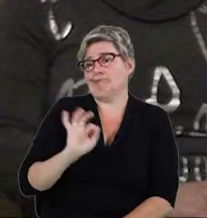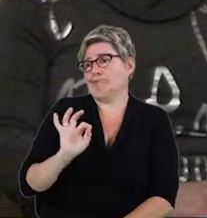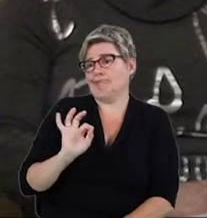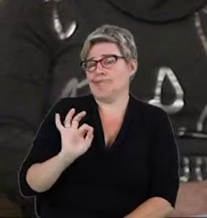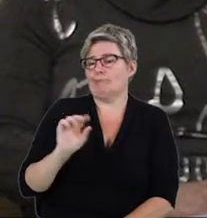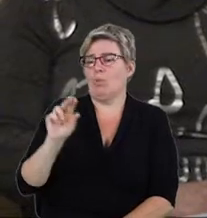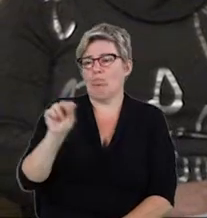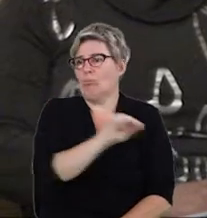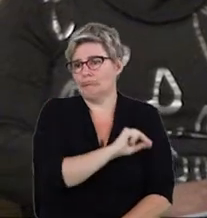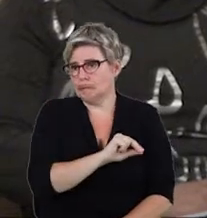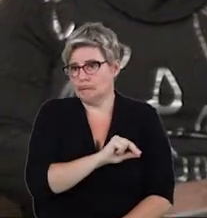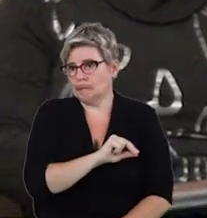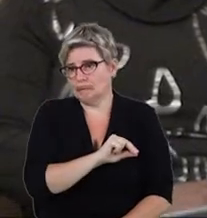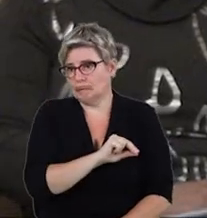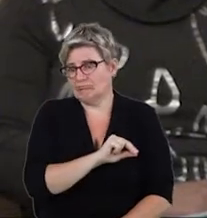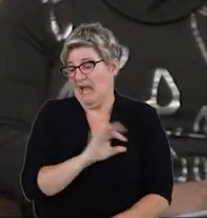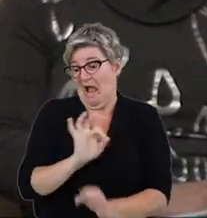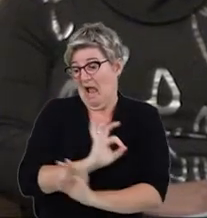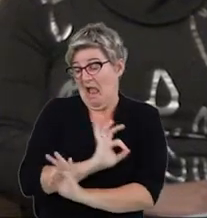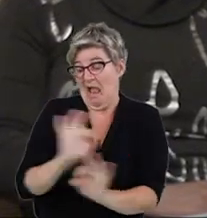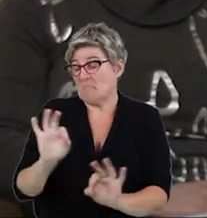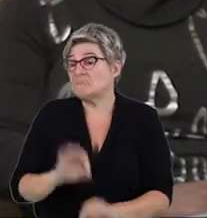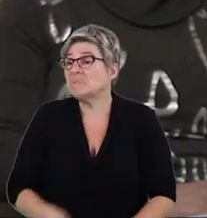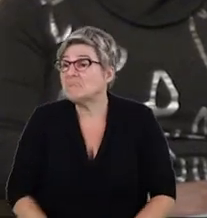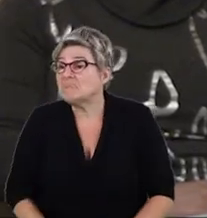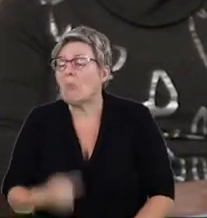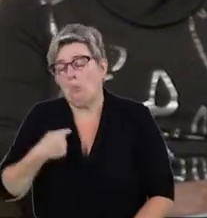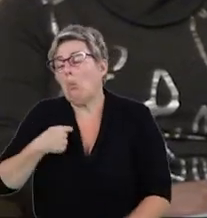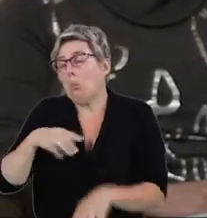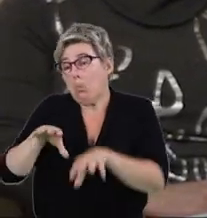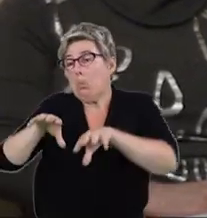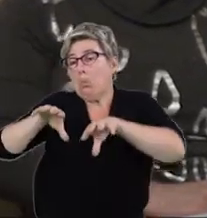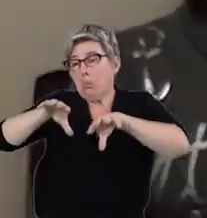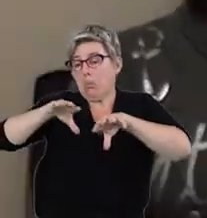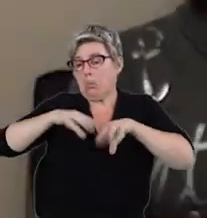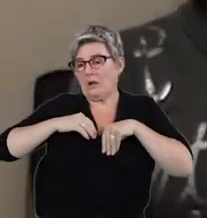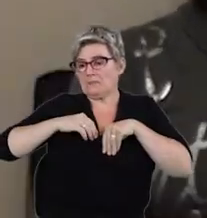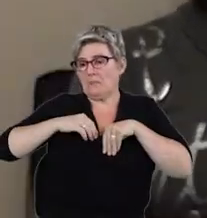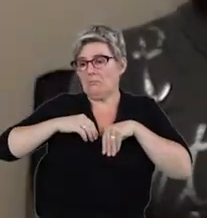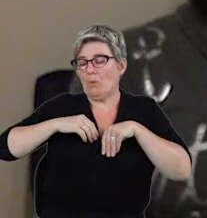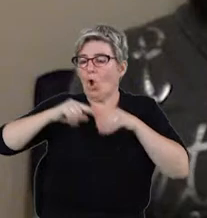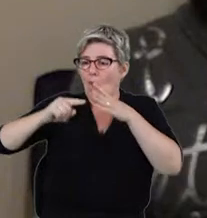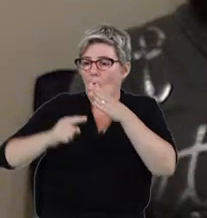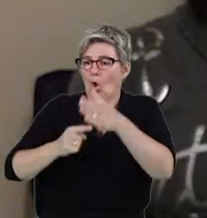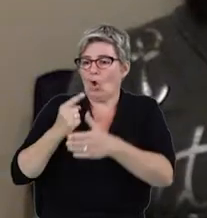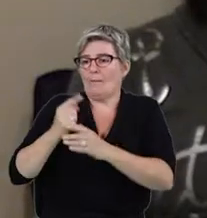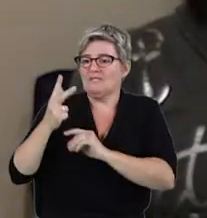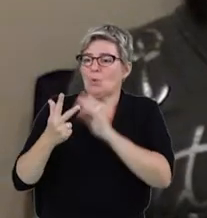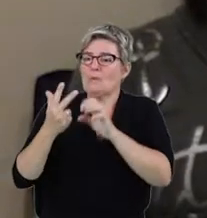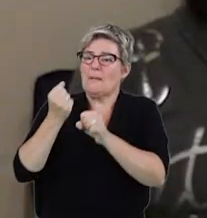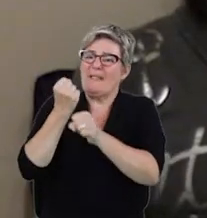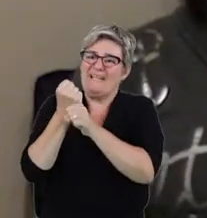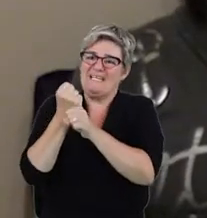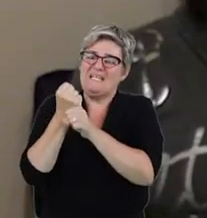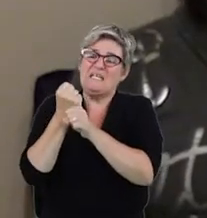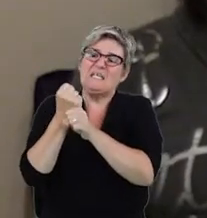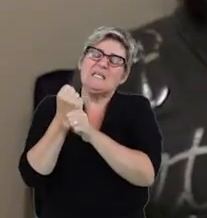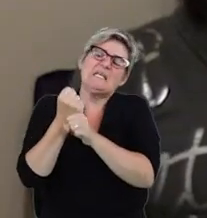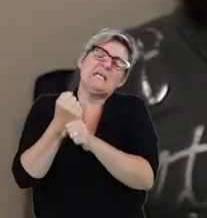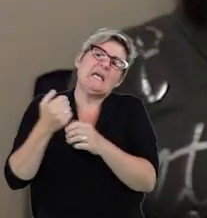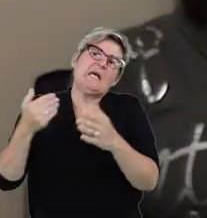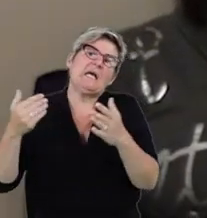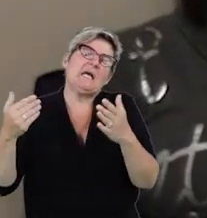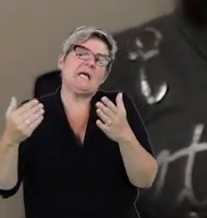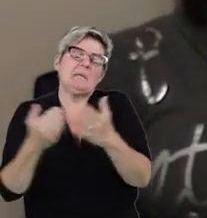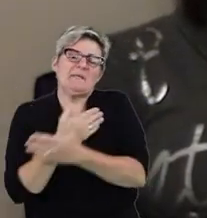Au final, non, ça n'a rien donné au final. Absolument rien. J'ai accepté qu'elle reprenne sa 3e